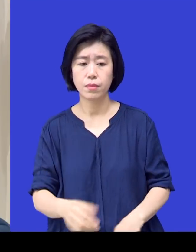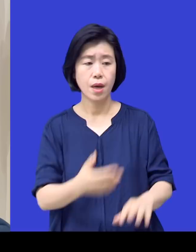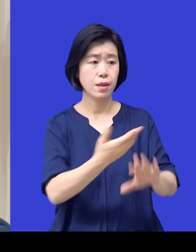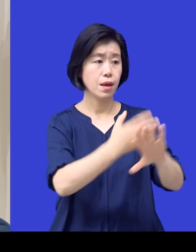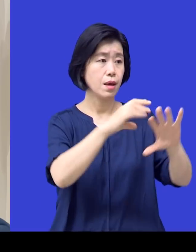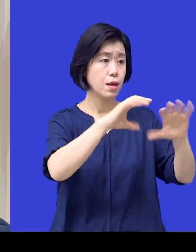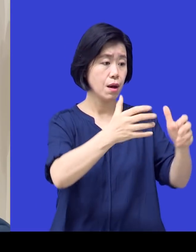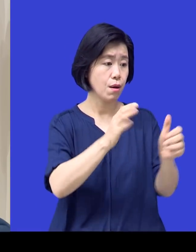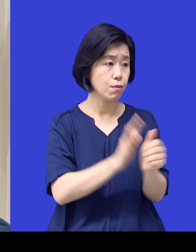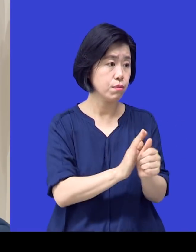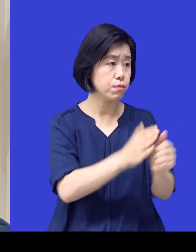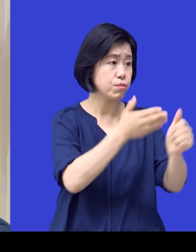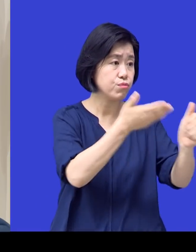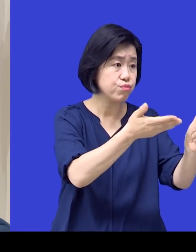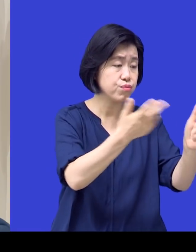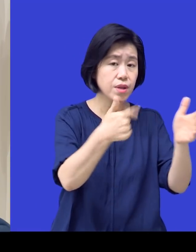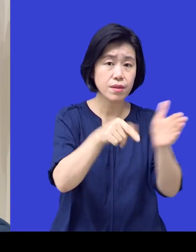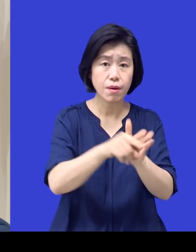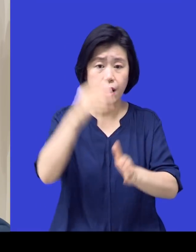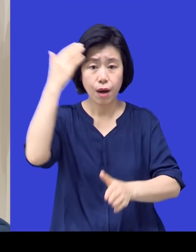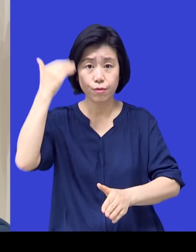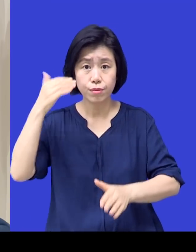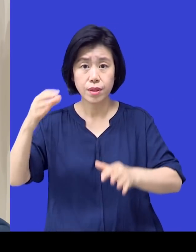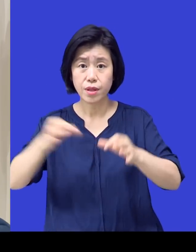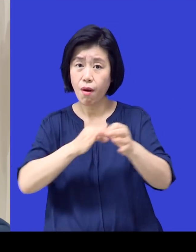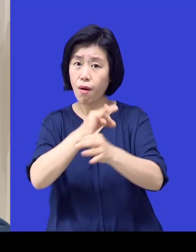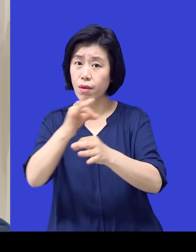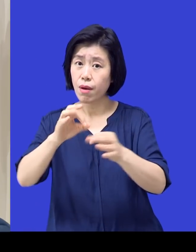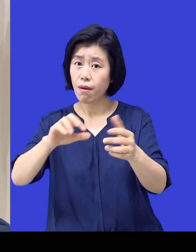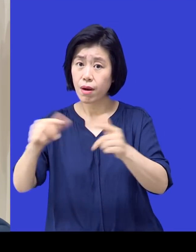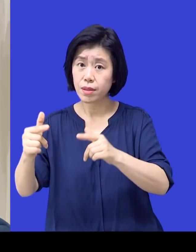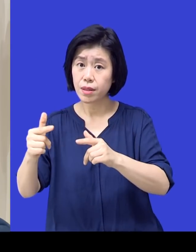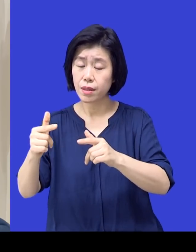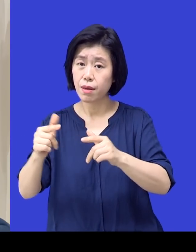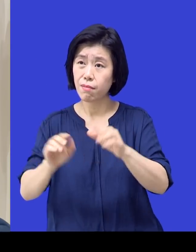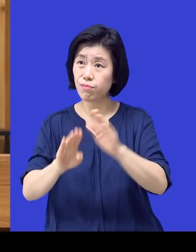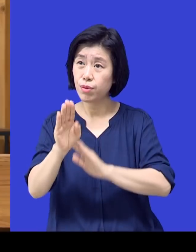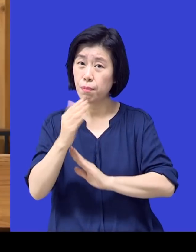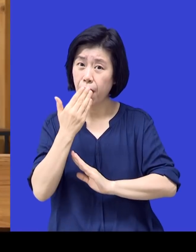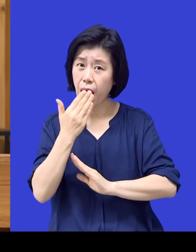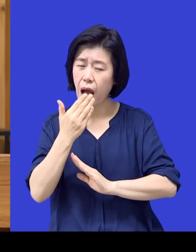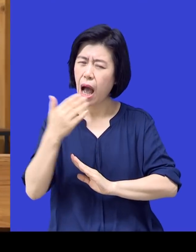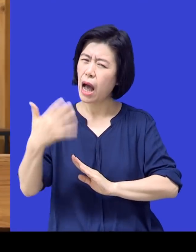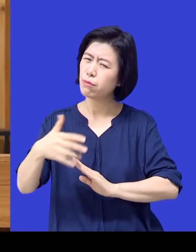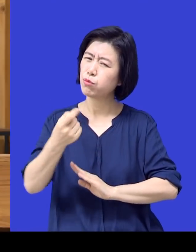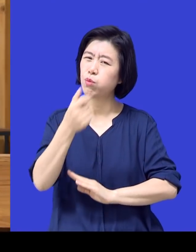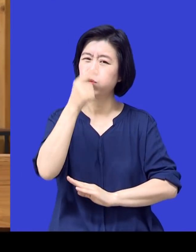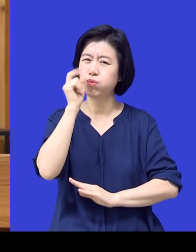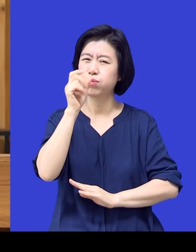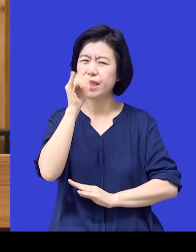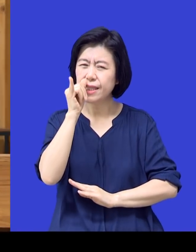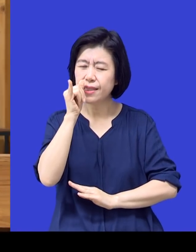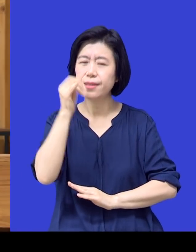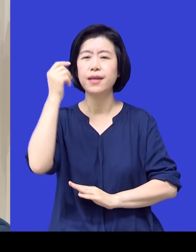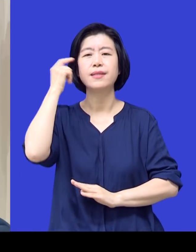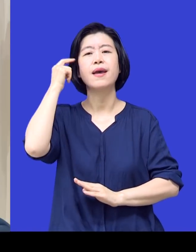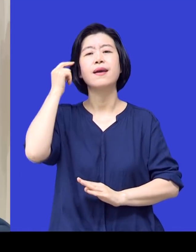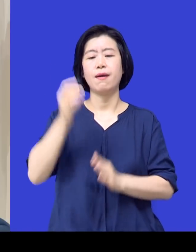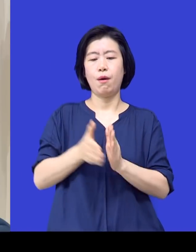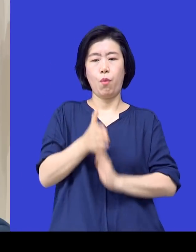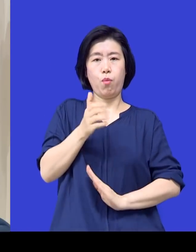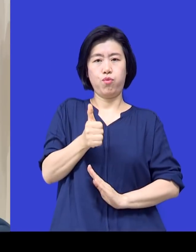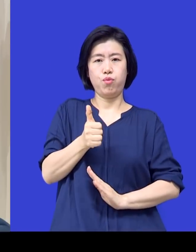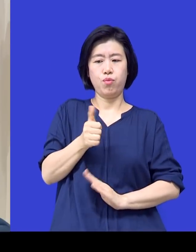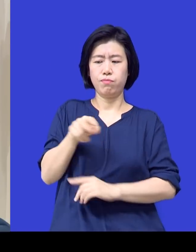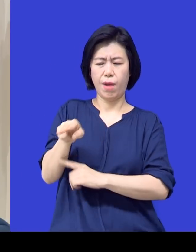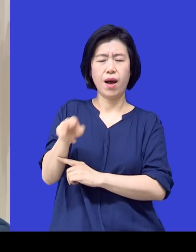준비가 아직 안 됐다, 한국은. 네. 그래서 완전히 생각도 안 했대요. 국제 컴패션이 후원국으로 돌아온다는 것은. 예.